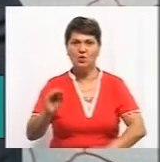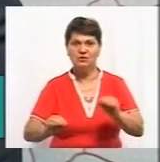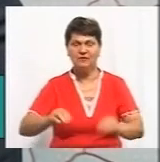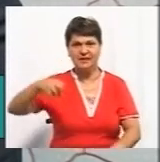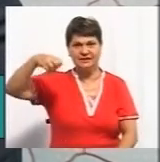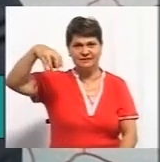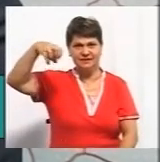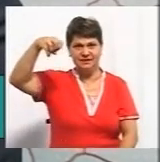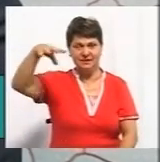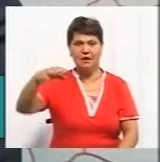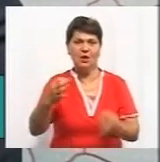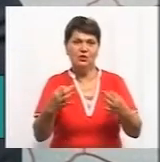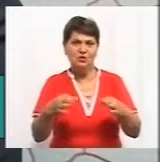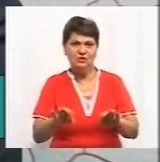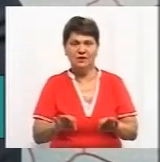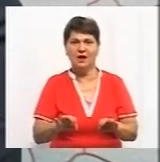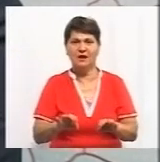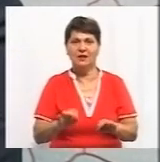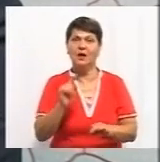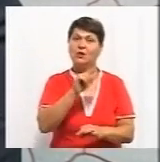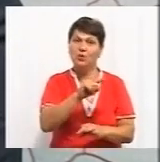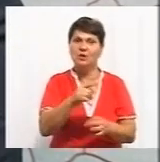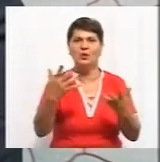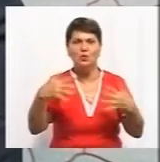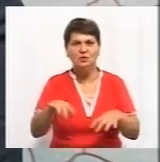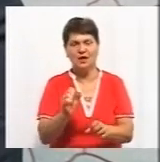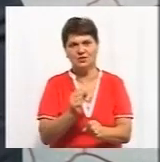освітлення, які дозволяють вже на сьогодні, дозволяли тоді вже зробити